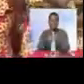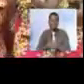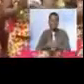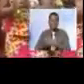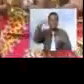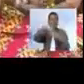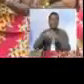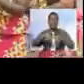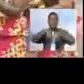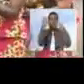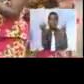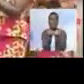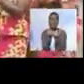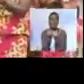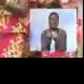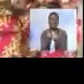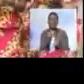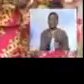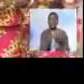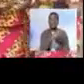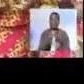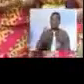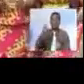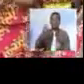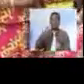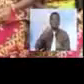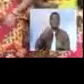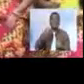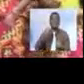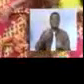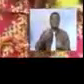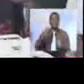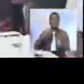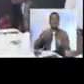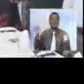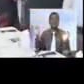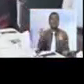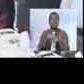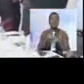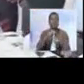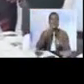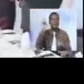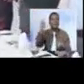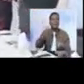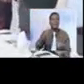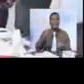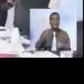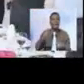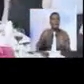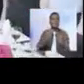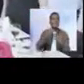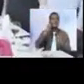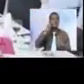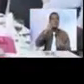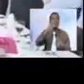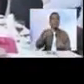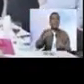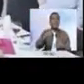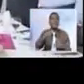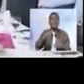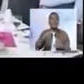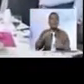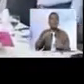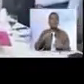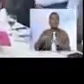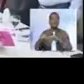association, l'association des Diamants des Tokro et Samanza. À la tête de l'ADES, Kwasi Josiane Godé, sa